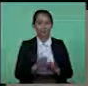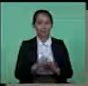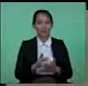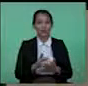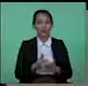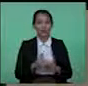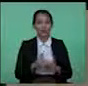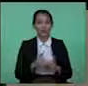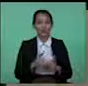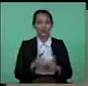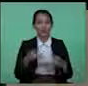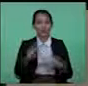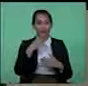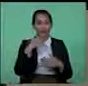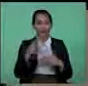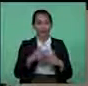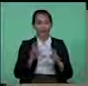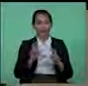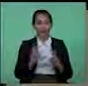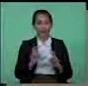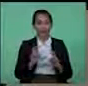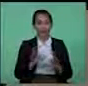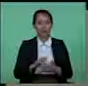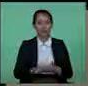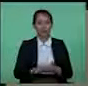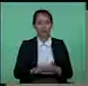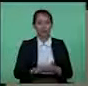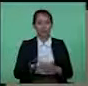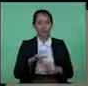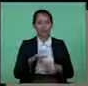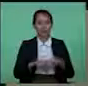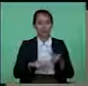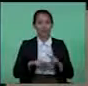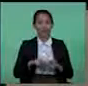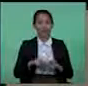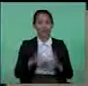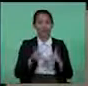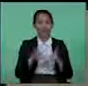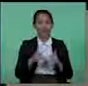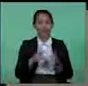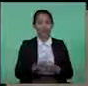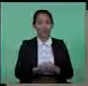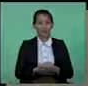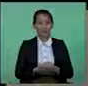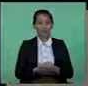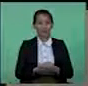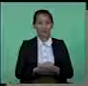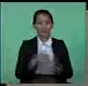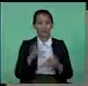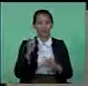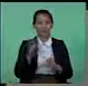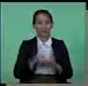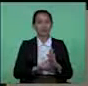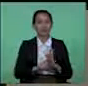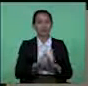qurollaringizni hozirlab, ekran qarshisiga yaqinroq joylashib oling. Kayfiyatlaringiz yaxshimi? Unday bo'lsa, darsimizni